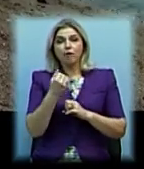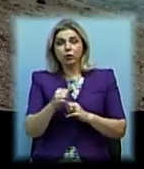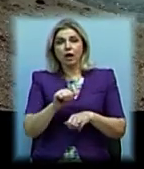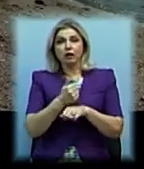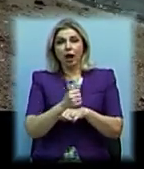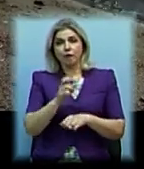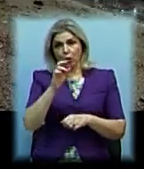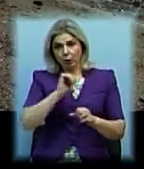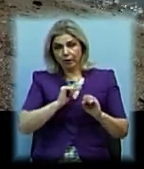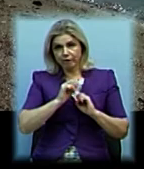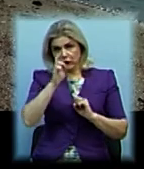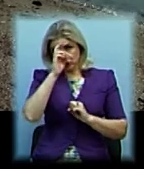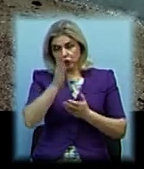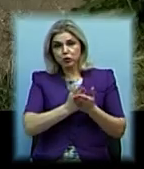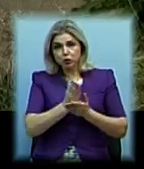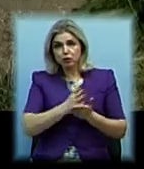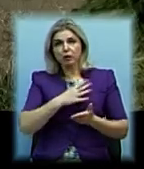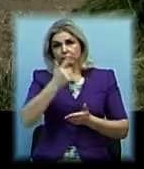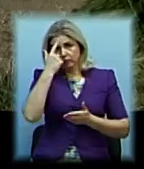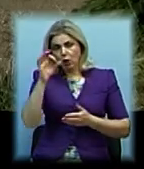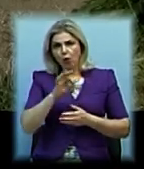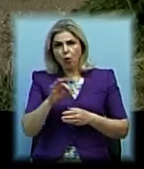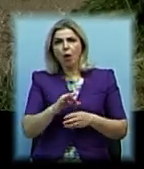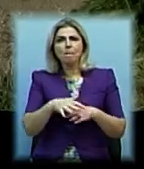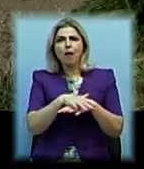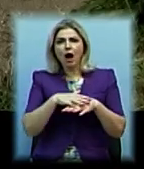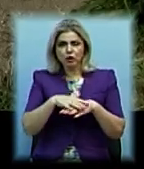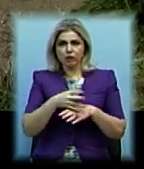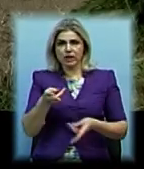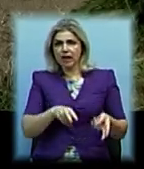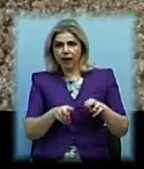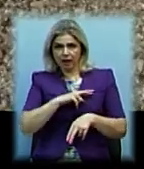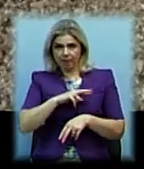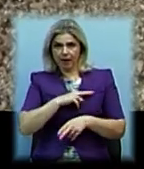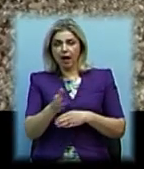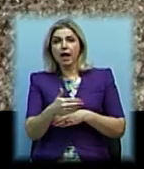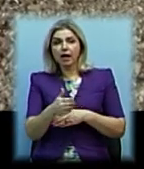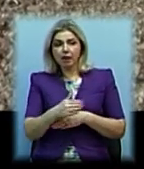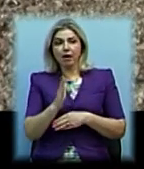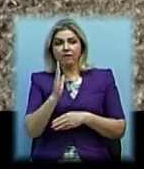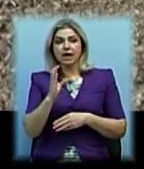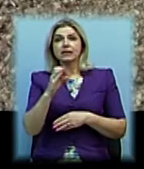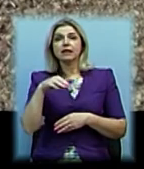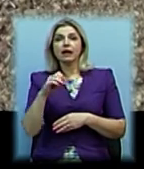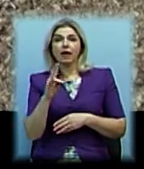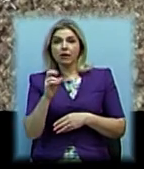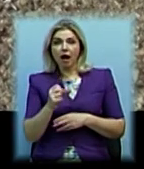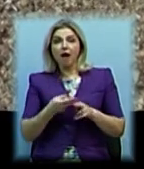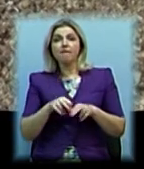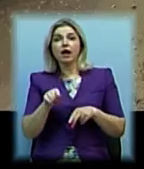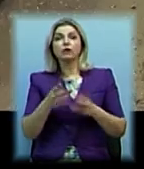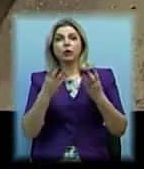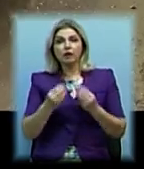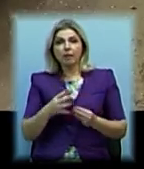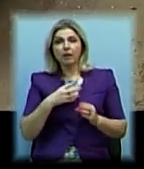управління Держпродспоживслужби надійшло повідомлення про масову загибель риби у районі Миколаївського пляжу «Стрілка». Того ж дня фахівці управління взяли